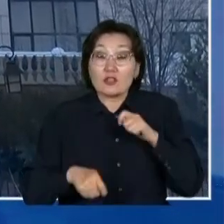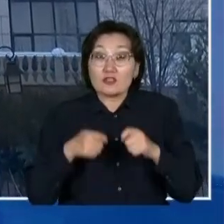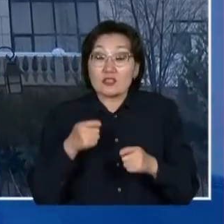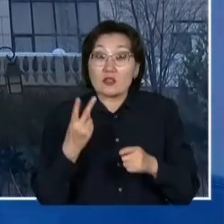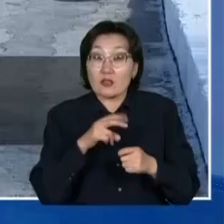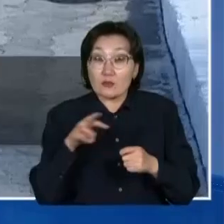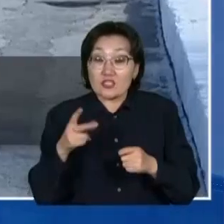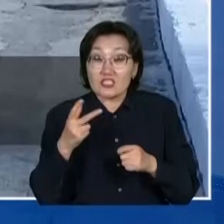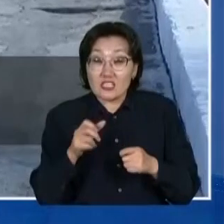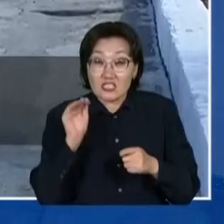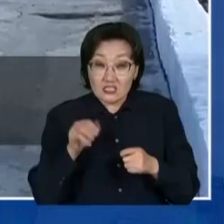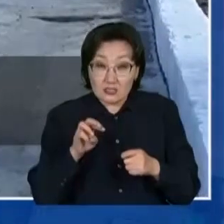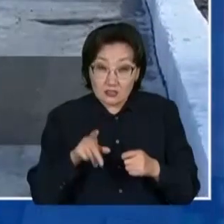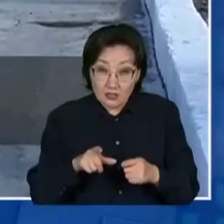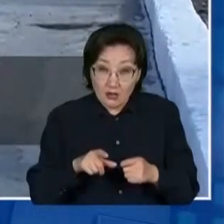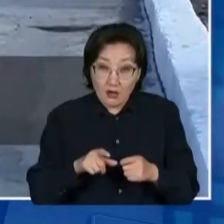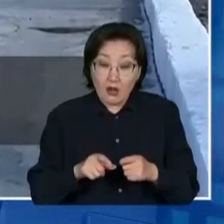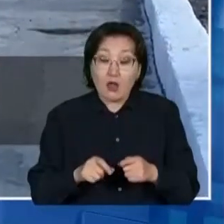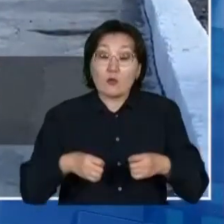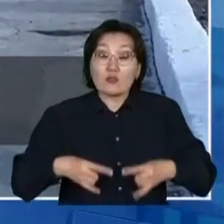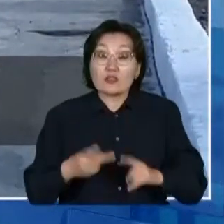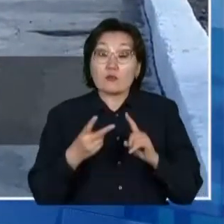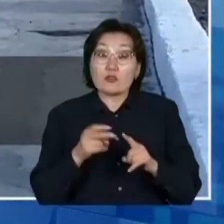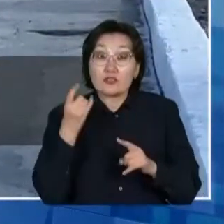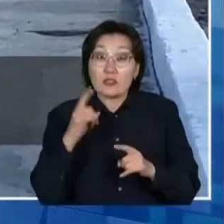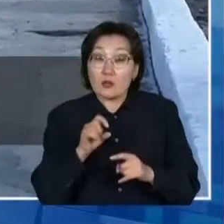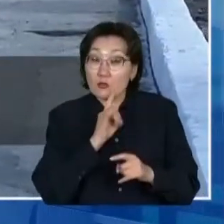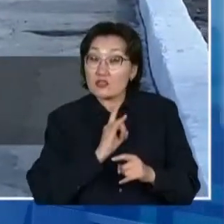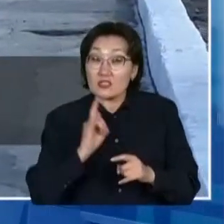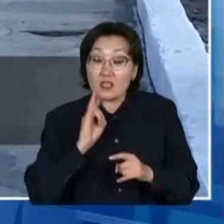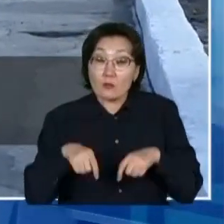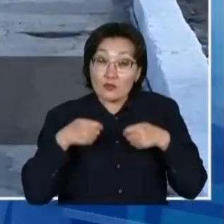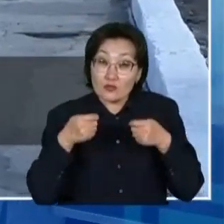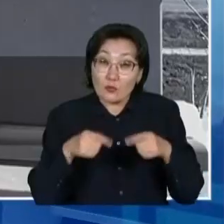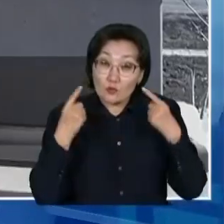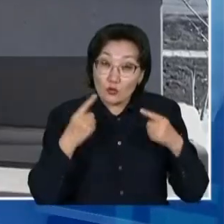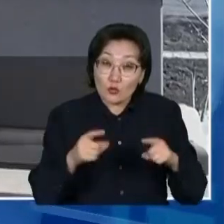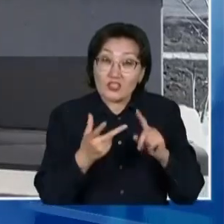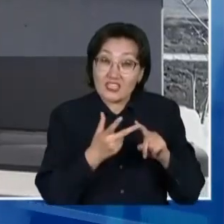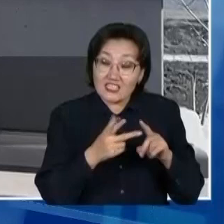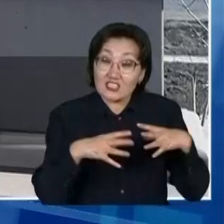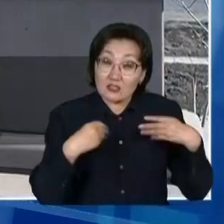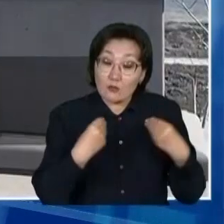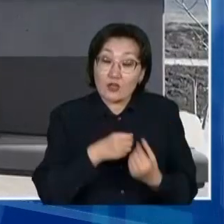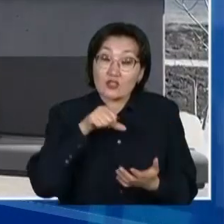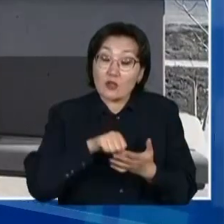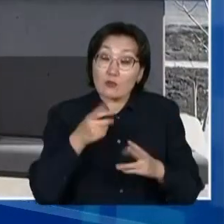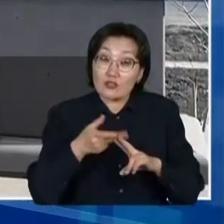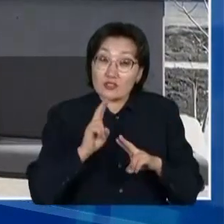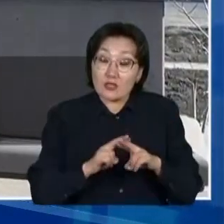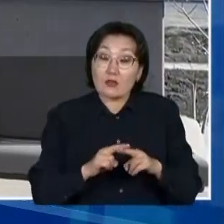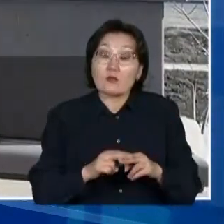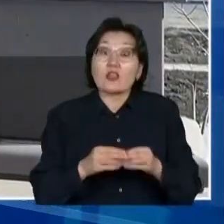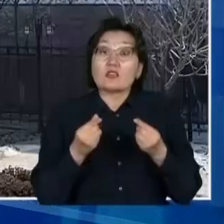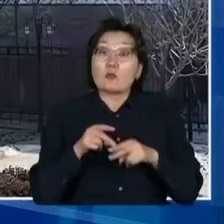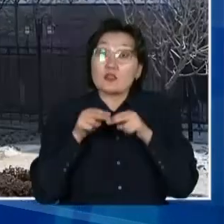на 2 300 000 тенге. Родив второго малыша, подсудимая передала его другой, третьей семье, члены которые перечисляли